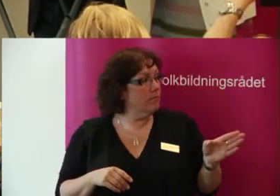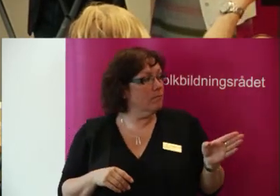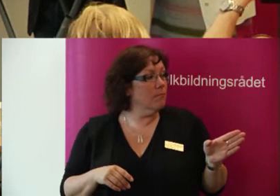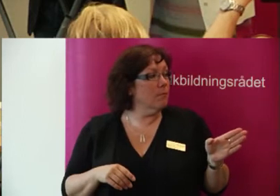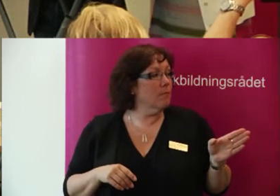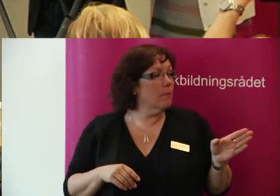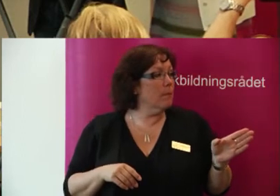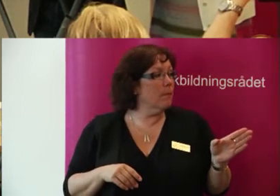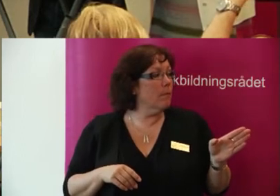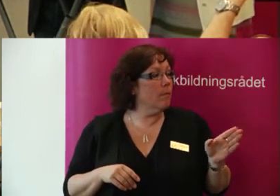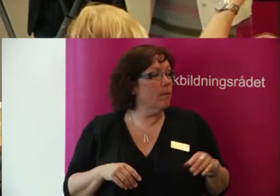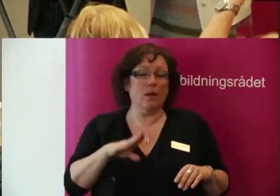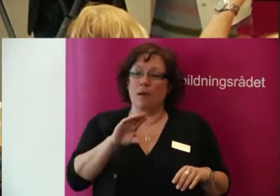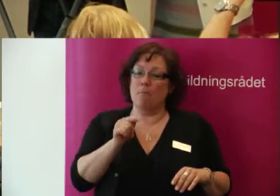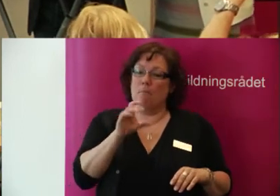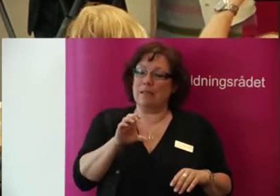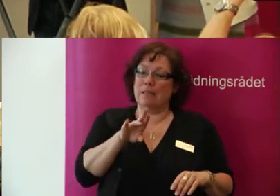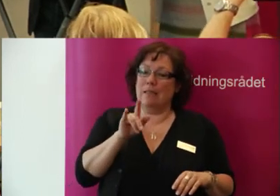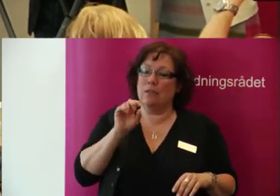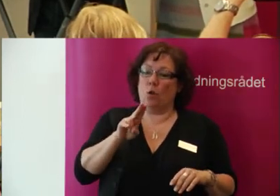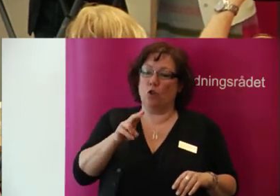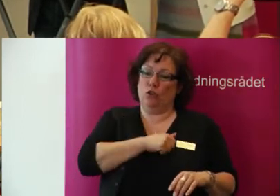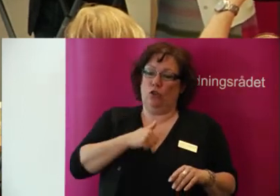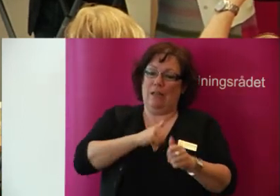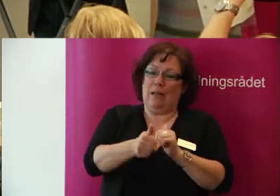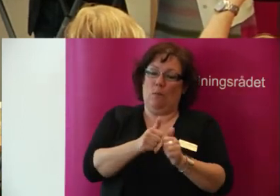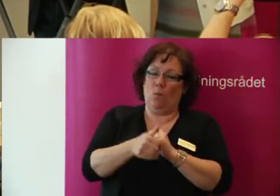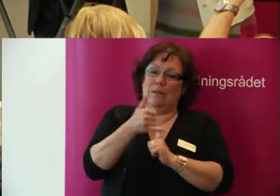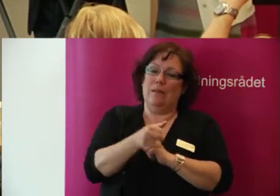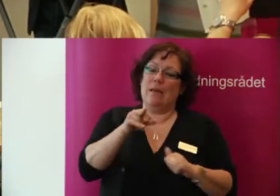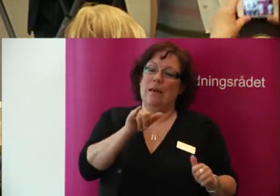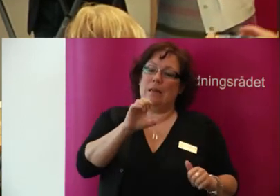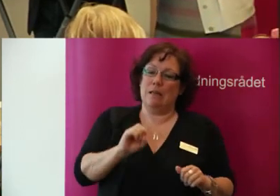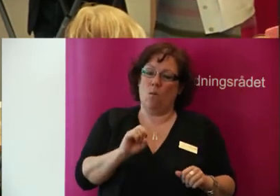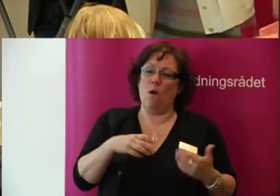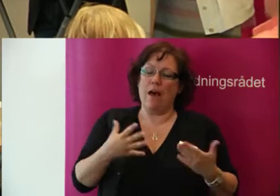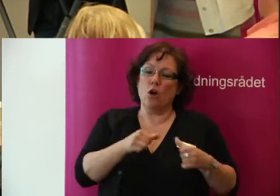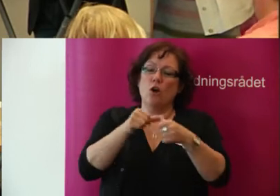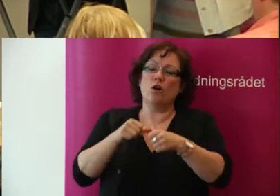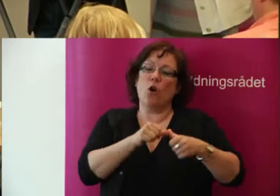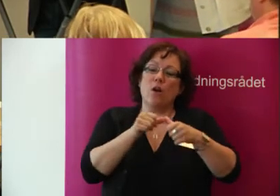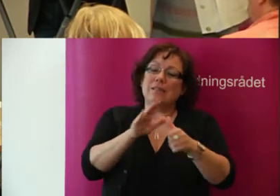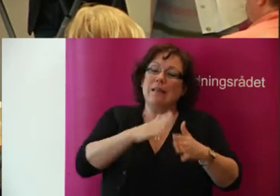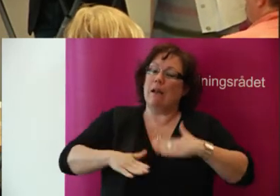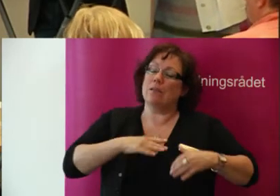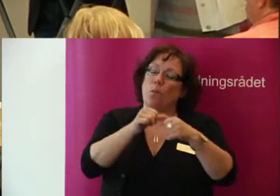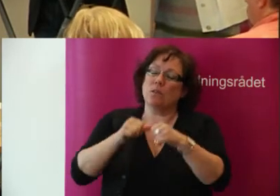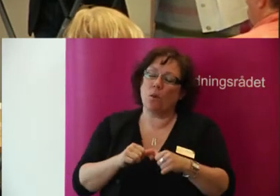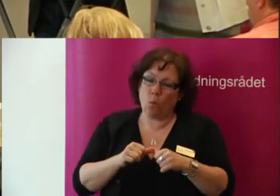så är det Mats Nilsson, styrelseledamot i RIO. Det är rörelsernas